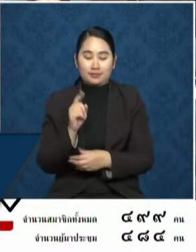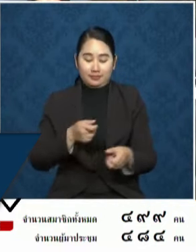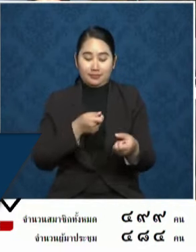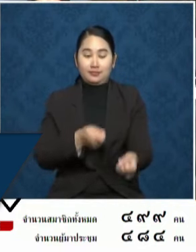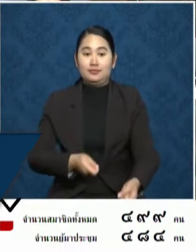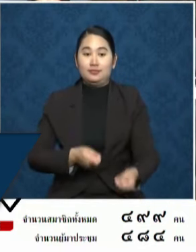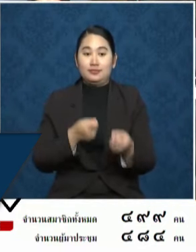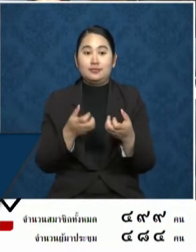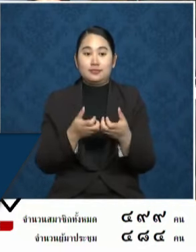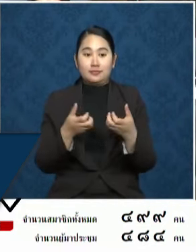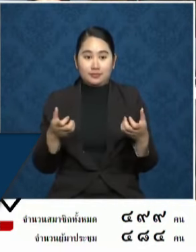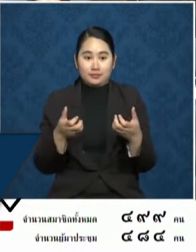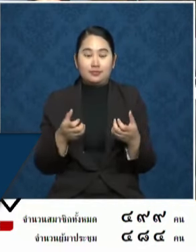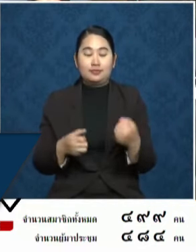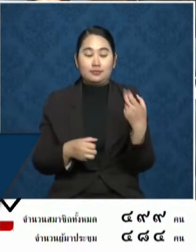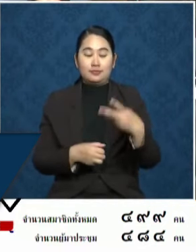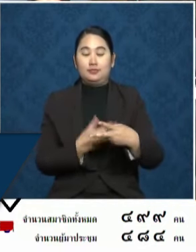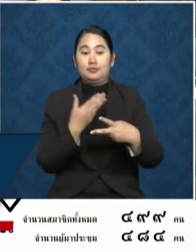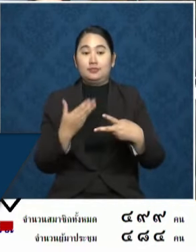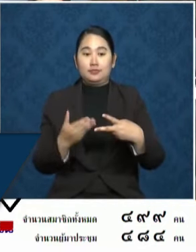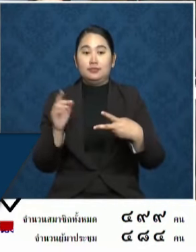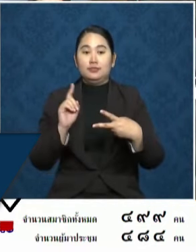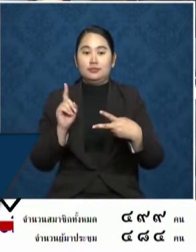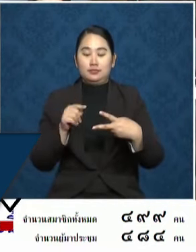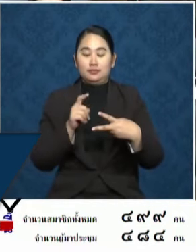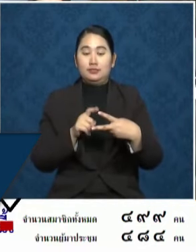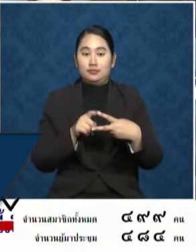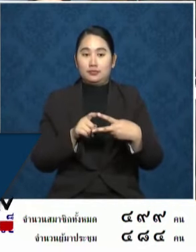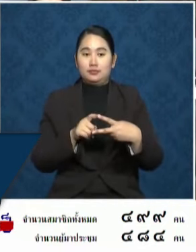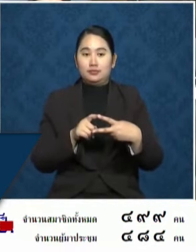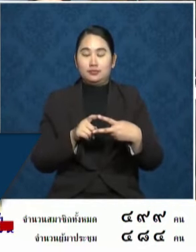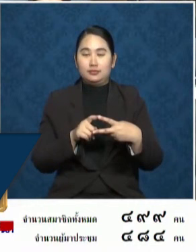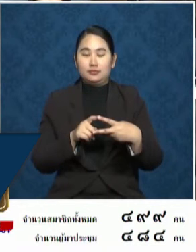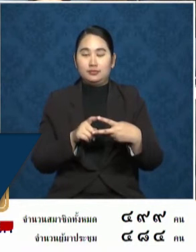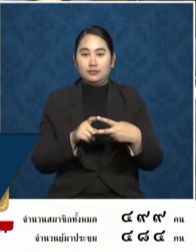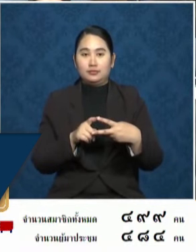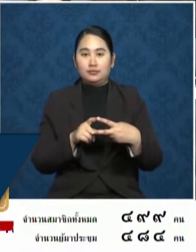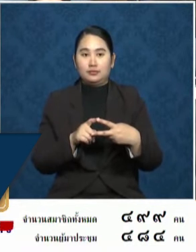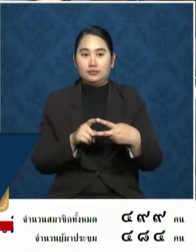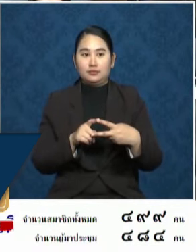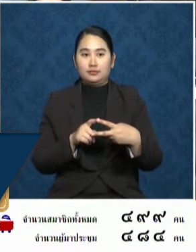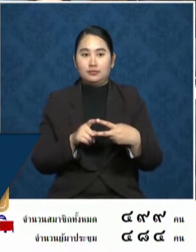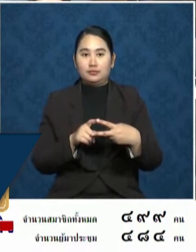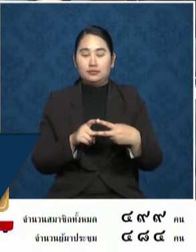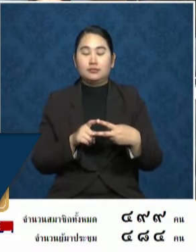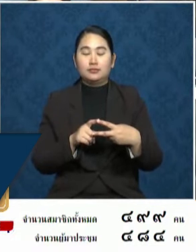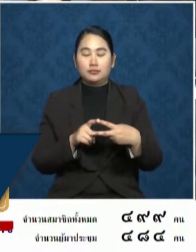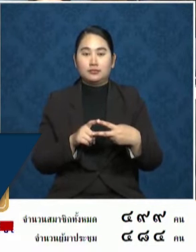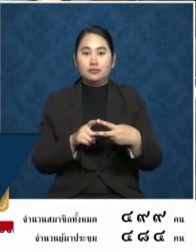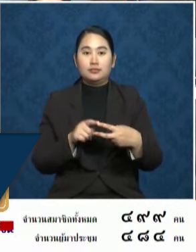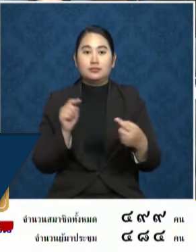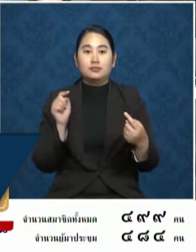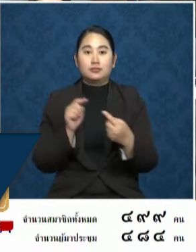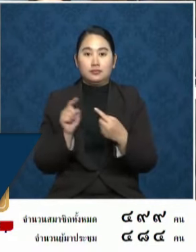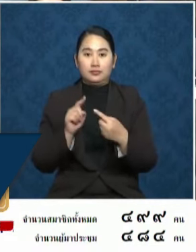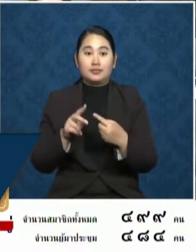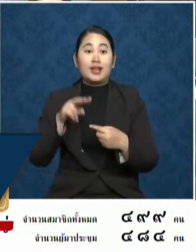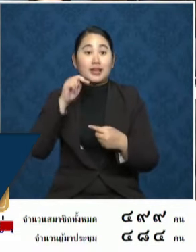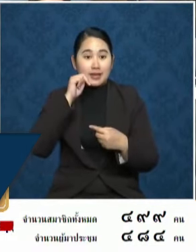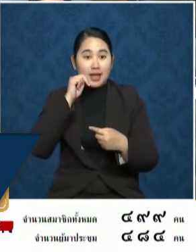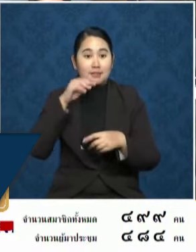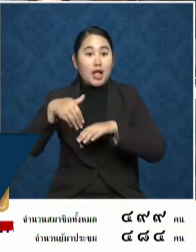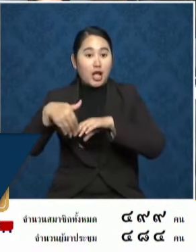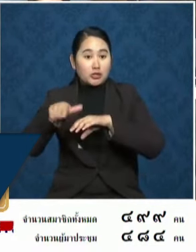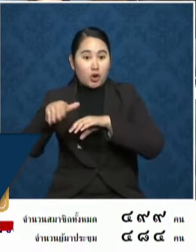เกษตรออกเป็น 2ส่วนครับ 1ครับพื้นที่นอกเขตชมทานครับ 2